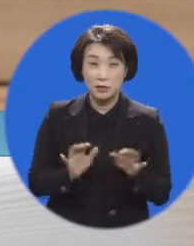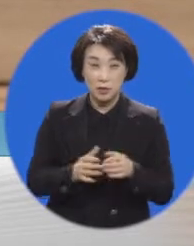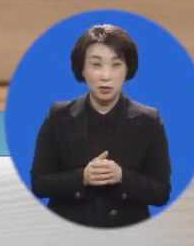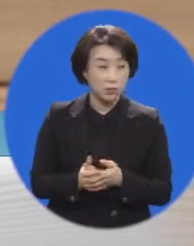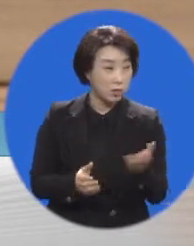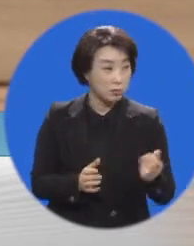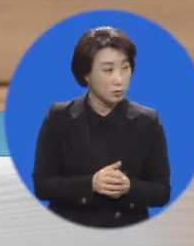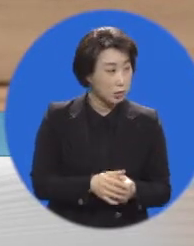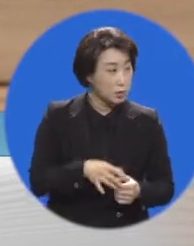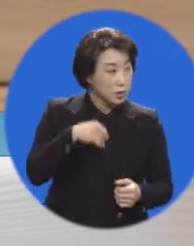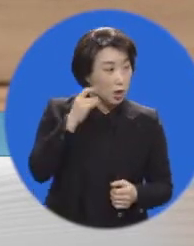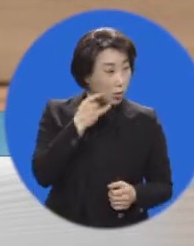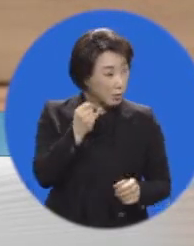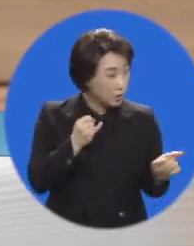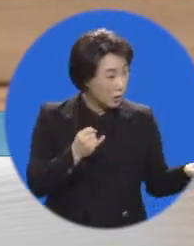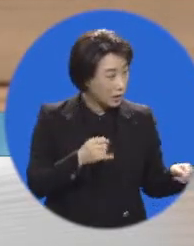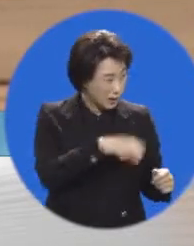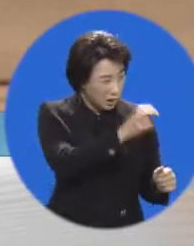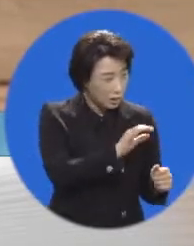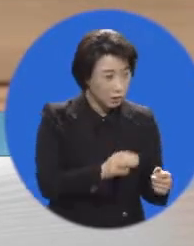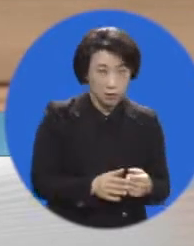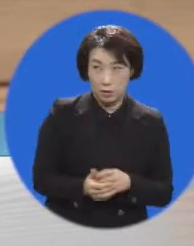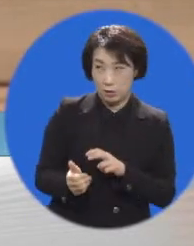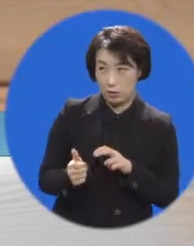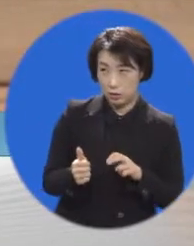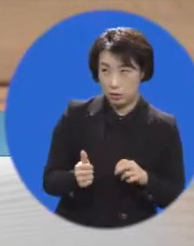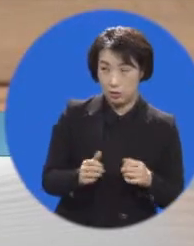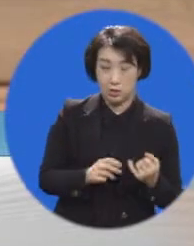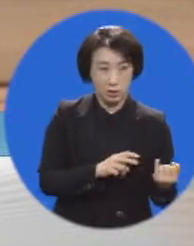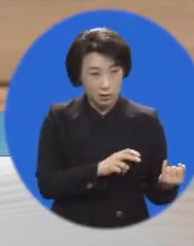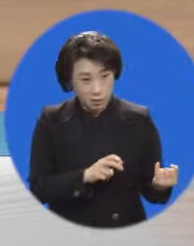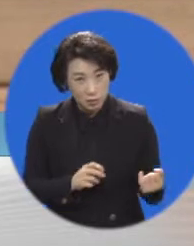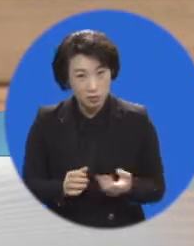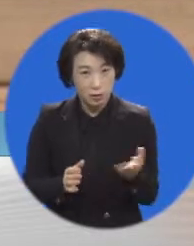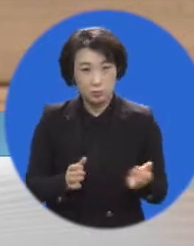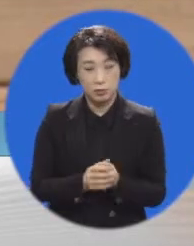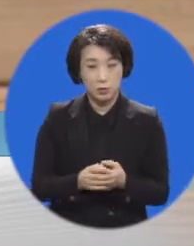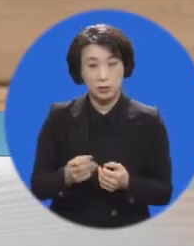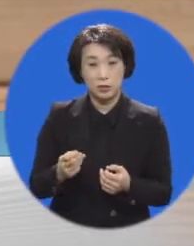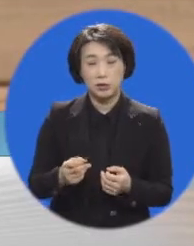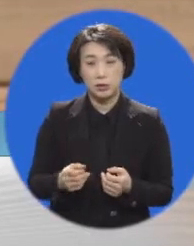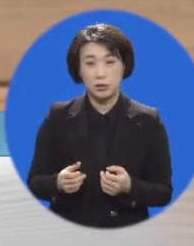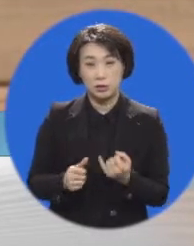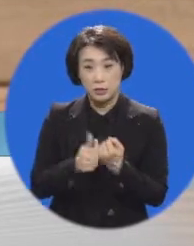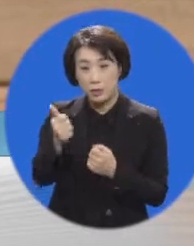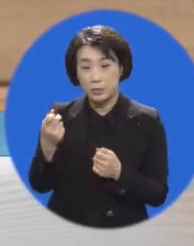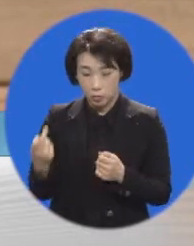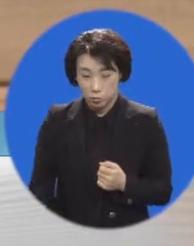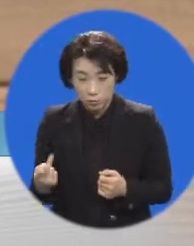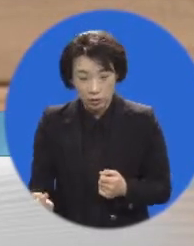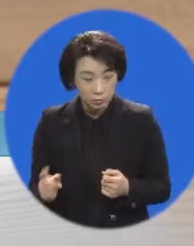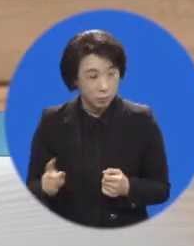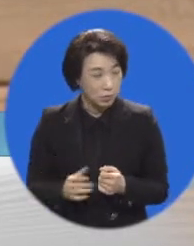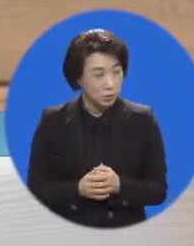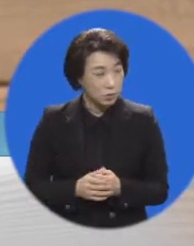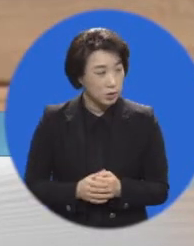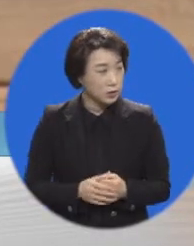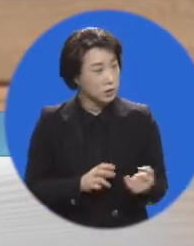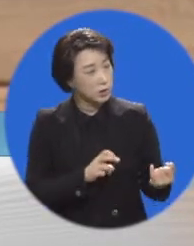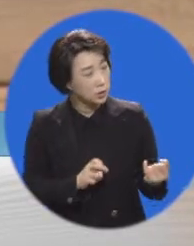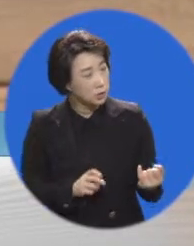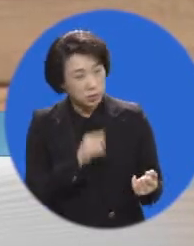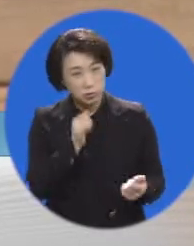미워하네. 따라서 시아버지는 에이 어지간히 좀 해도 참 괜찮구만. 쟤 왜 그런데